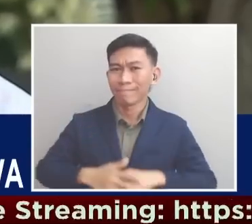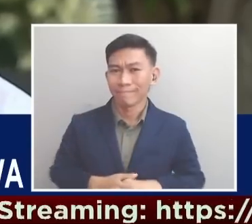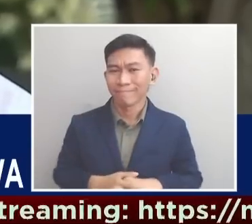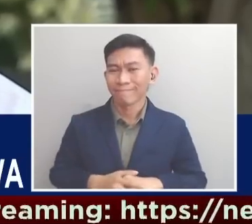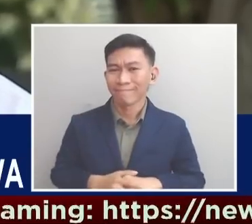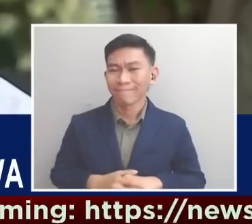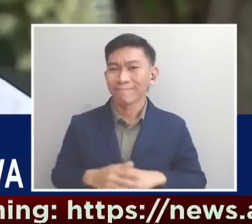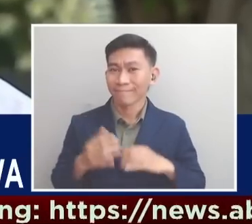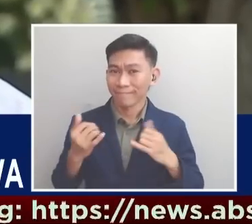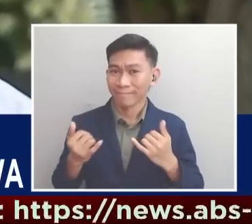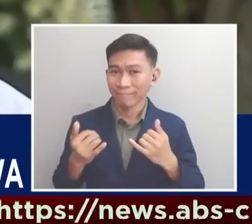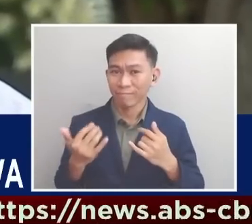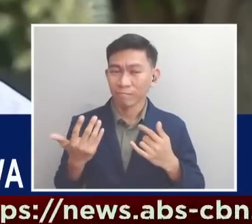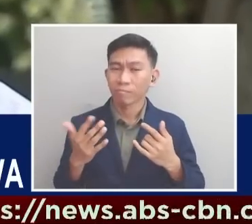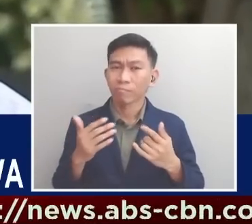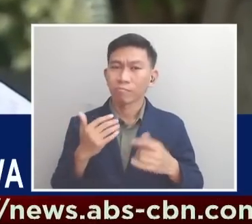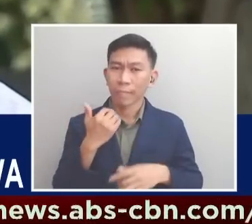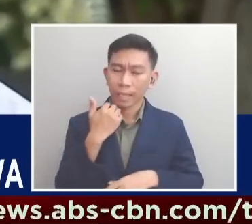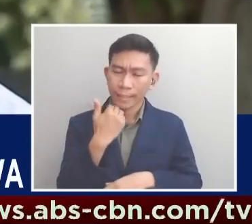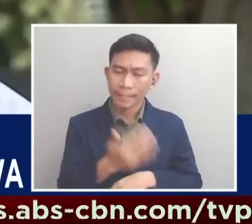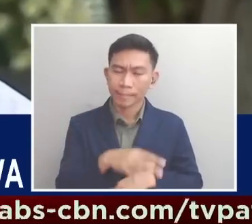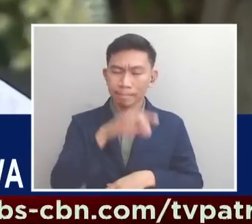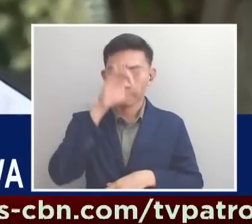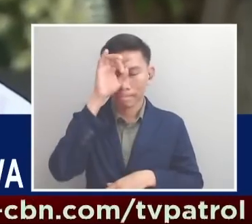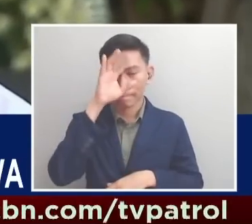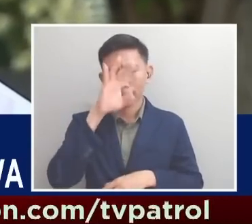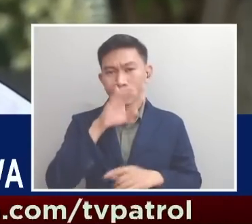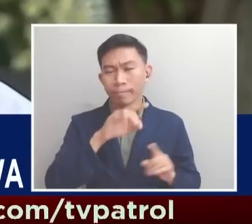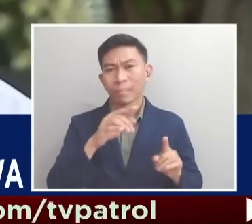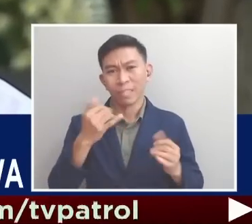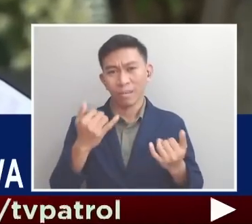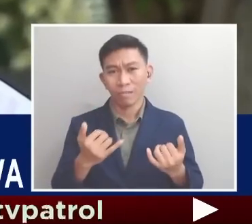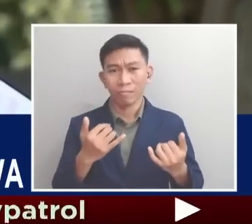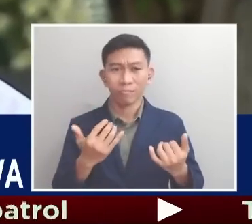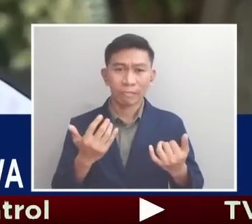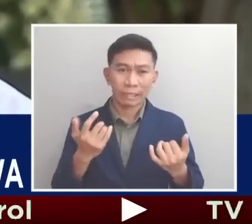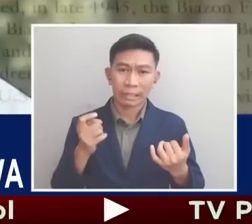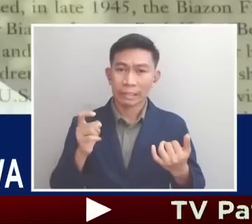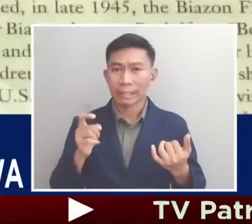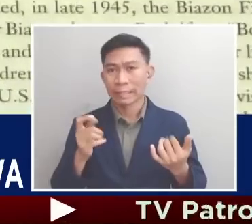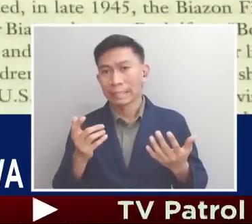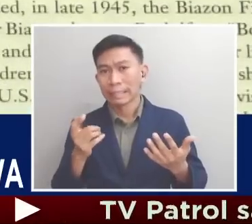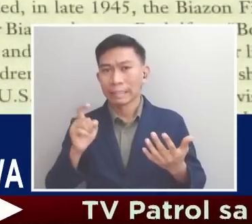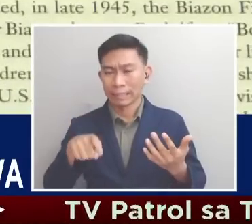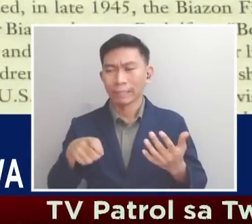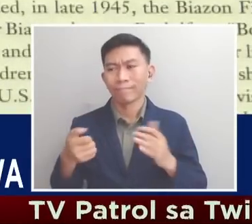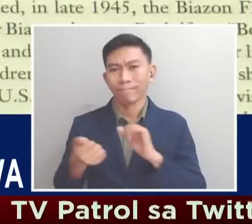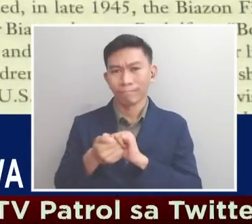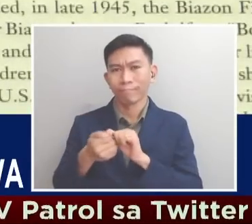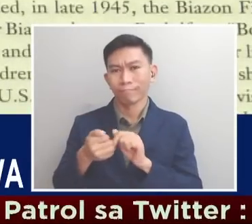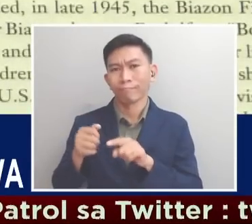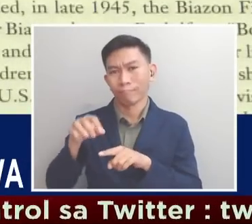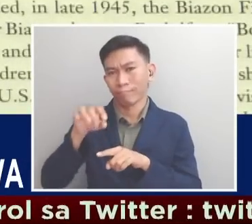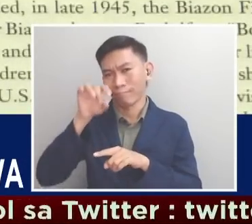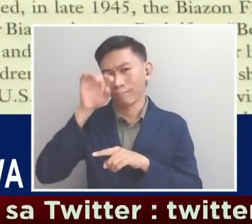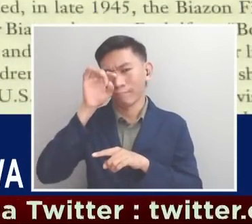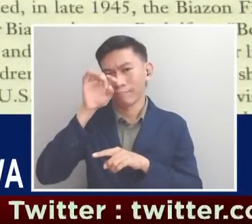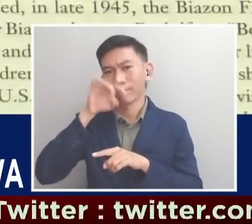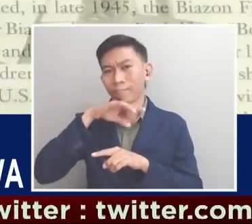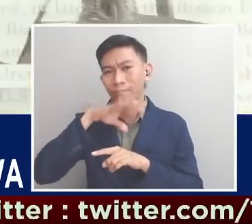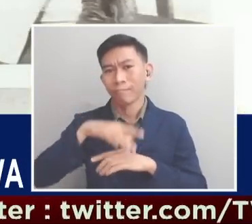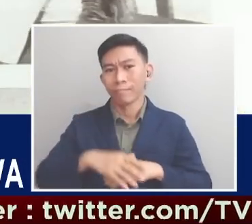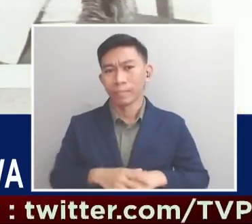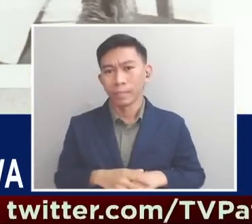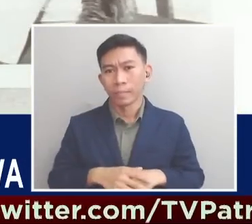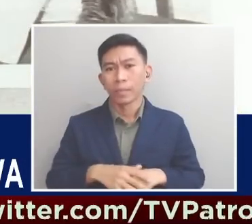ngayon na wala na po si Lolo Ling, kailangan siyempre, samahan ko siya. Nakatapos sa kolehiyo si Biazon